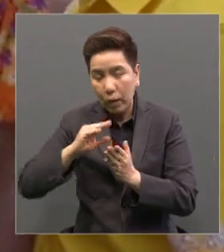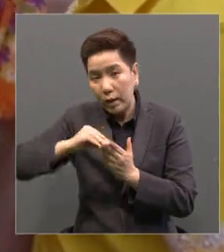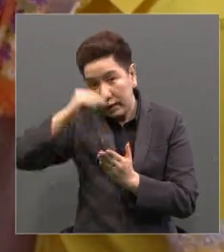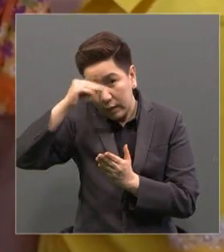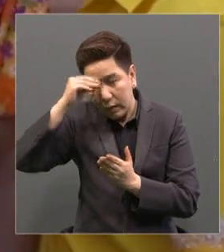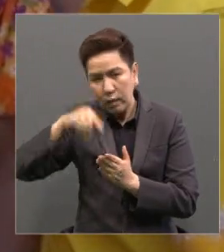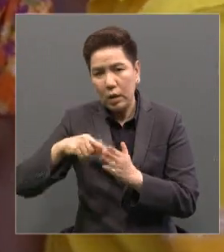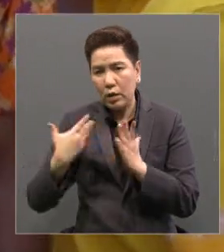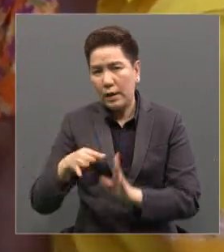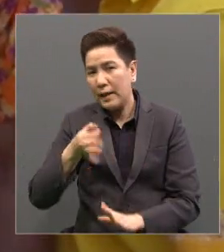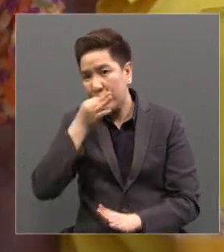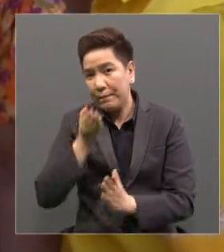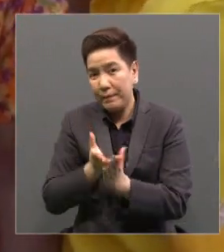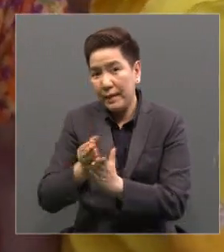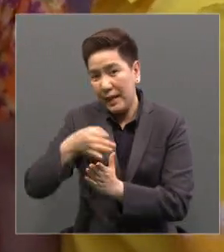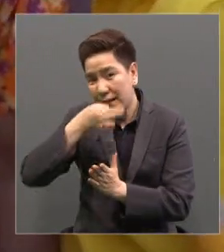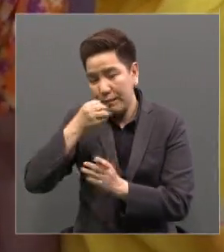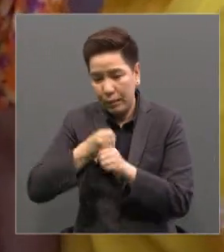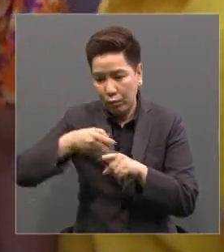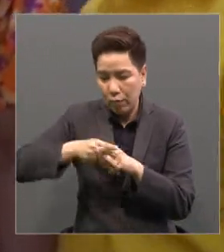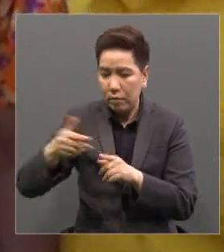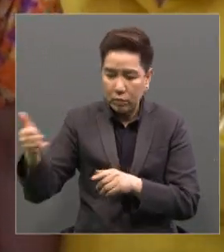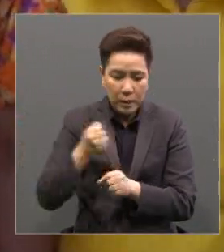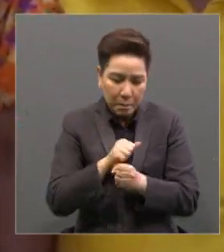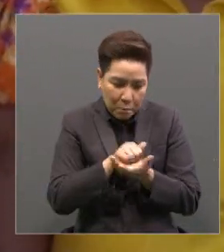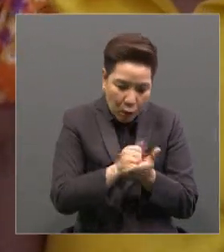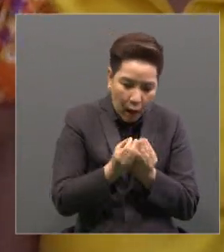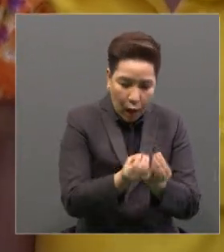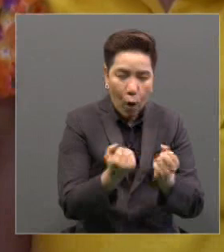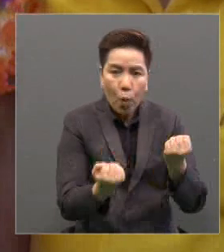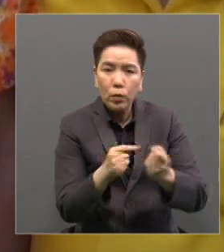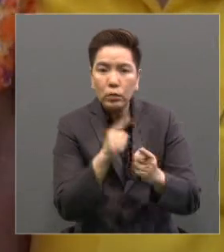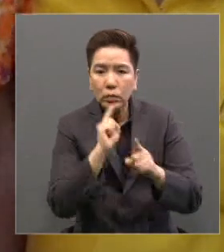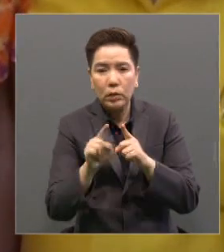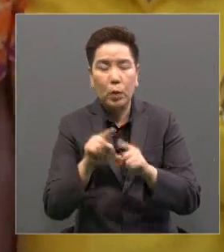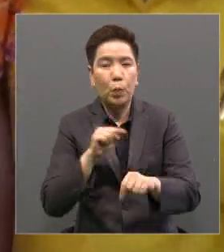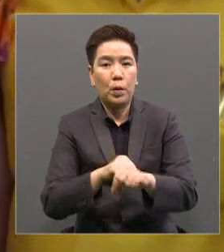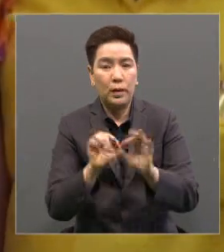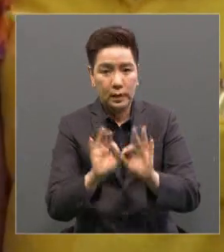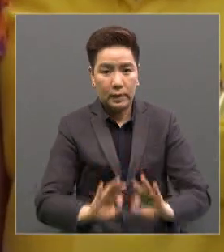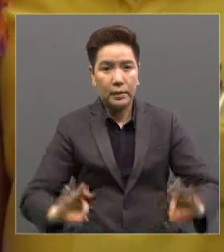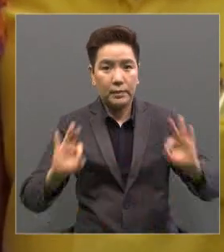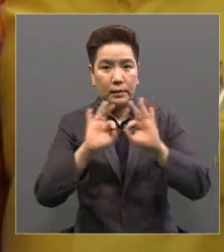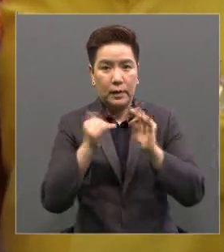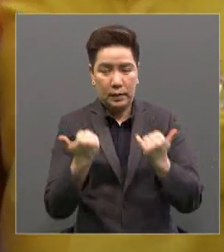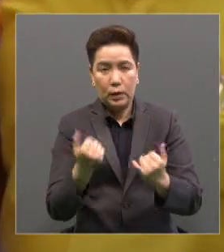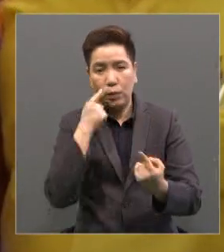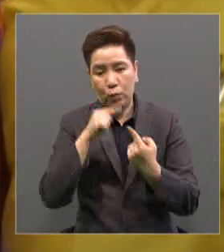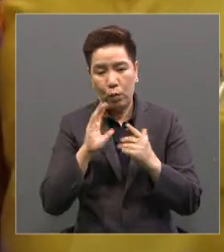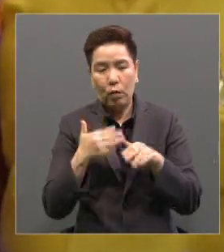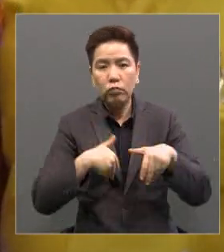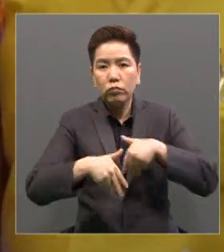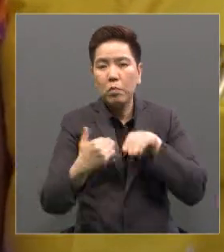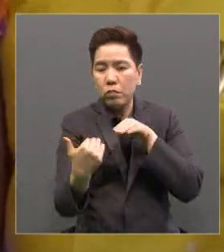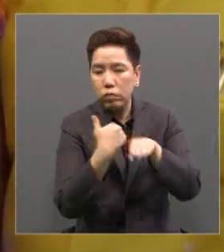อาชีวะหรือนักศึกษาในสายอาชีพเนี่ยออกมาให้บริการประชาชนในห้วงเวลาสำคัญที่ประชาชนสัญจร